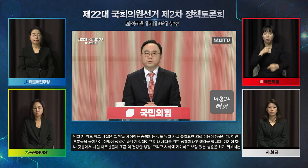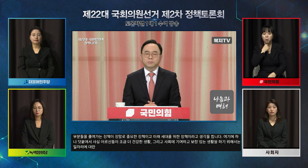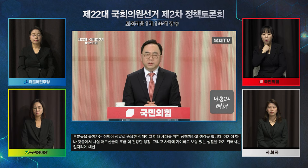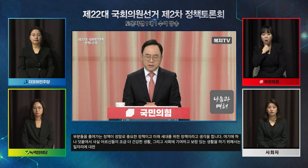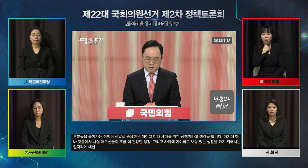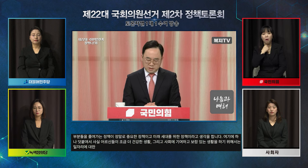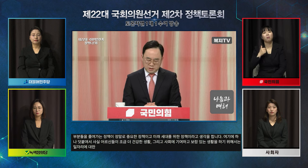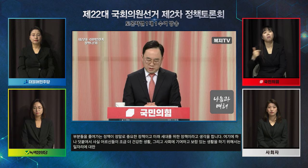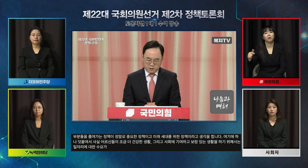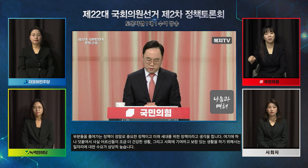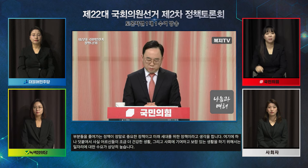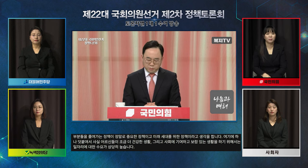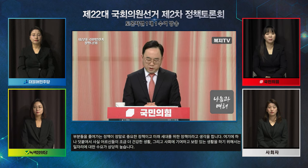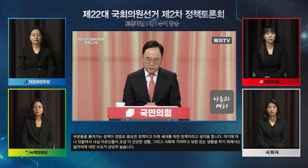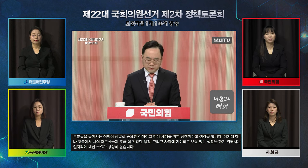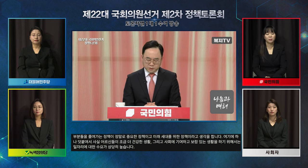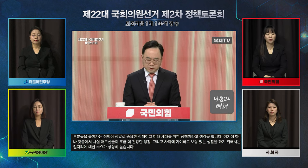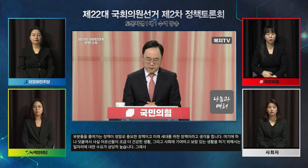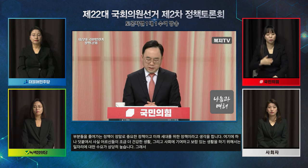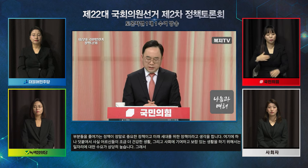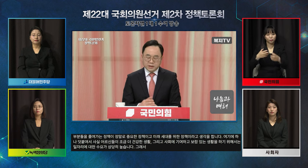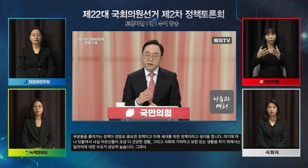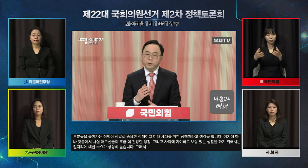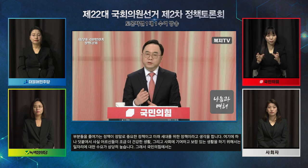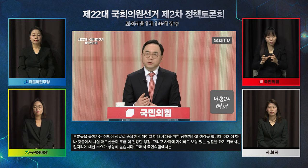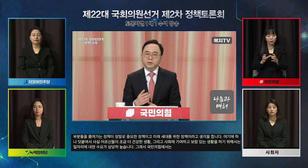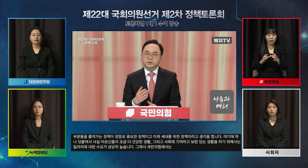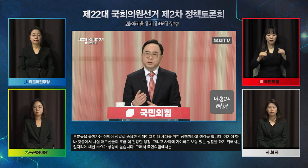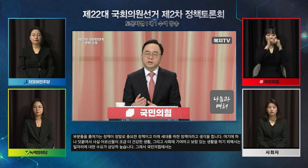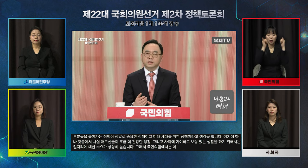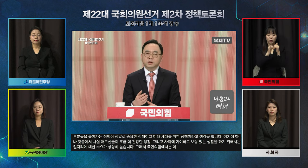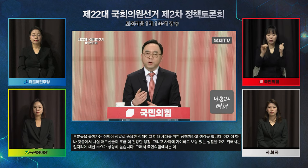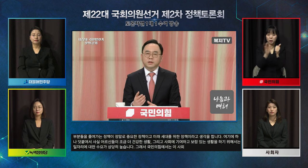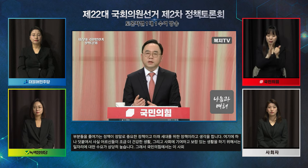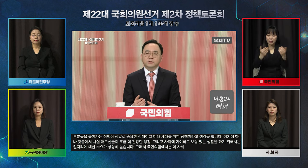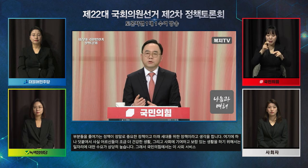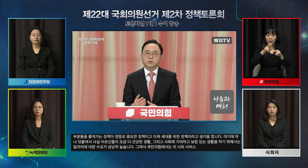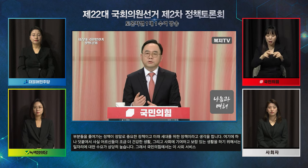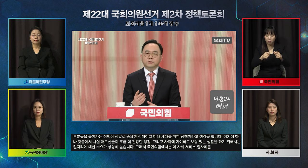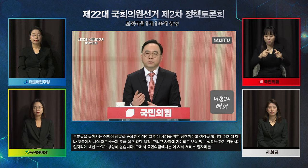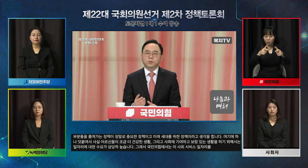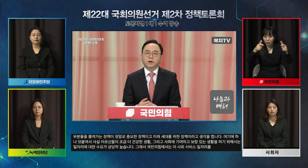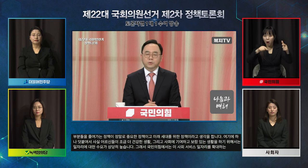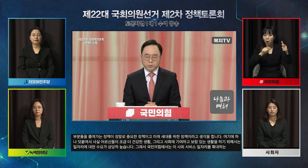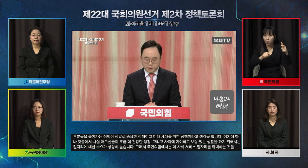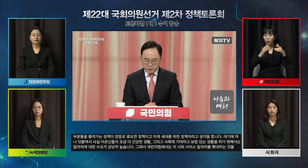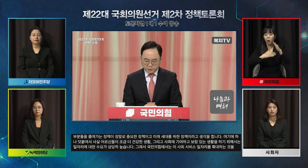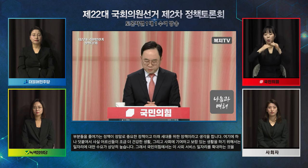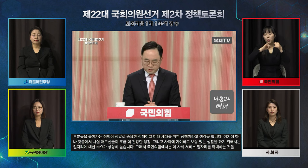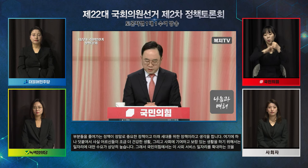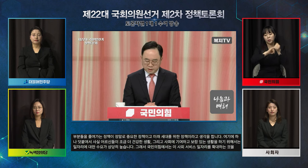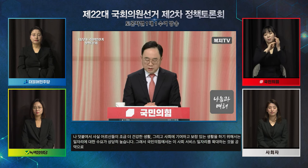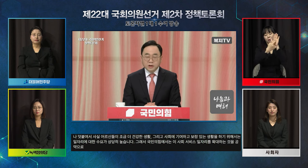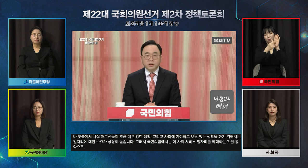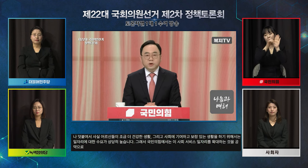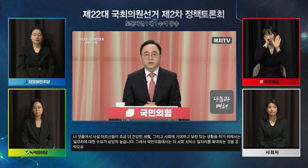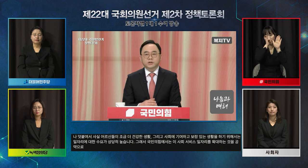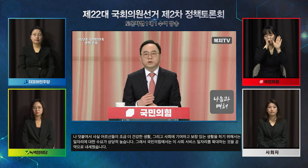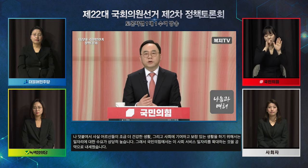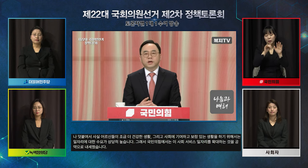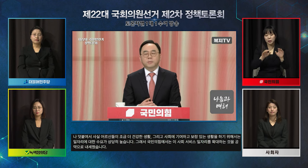상당히 높습니다. 그래서 국민의힘에서는 이 사회서비스용 일자리를 확대하는 것을 공약으로 내세웠습니다.